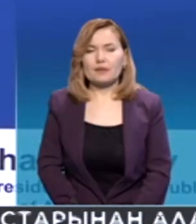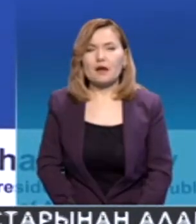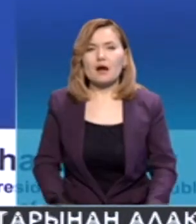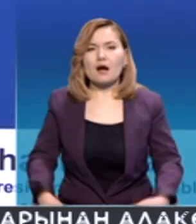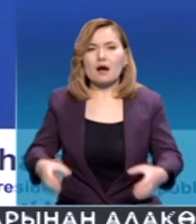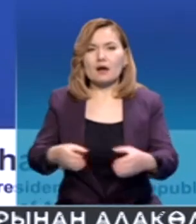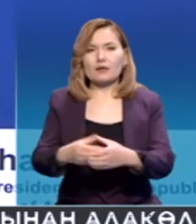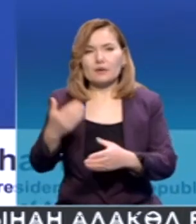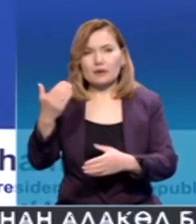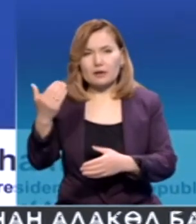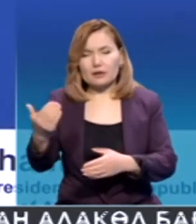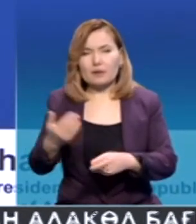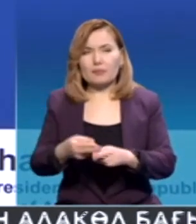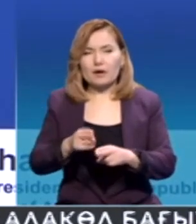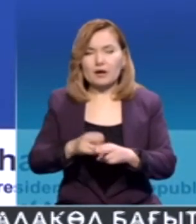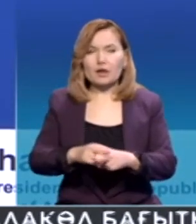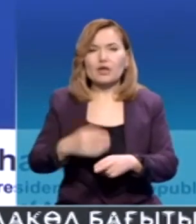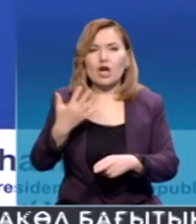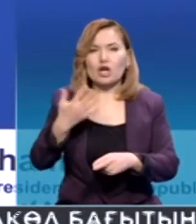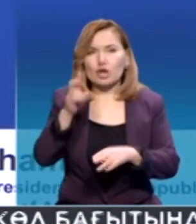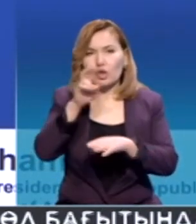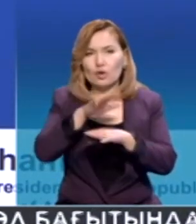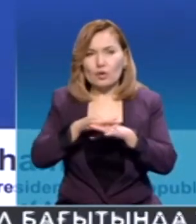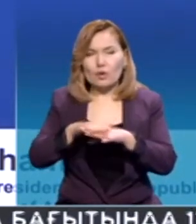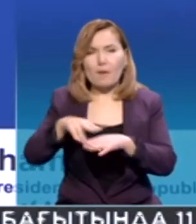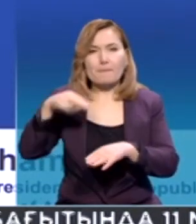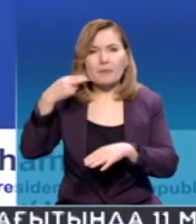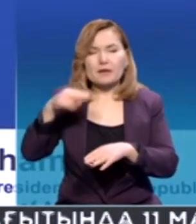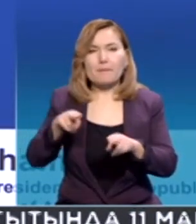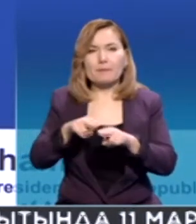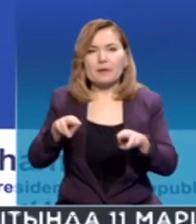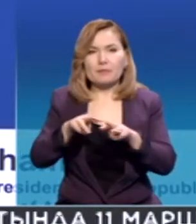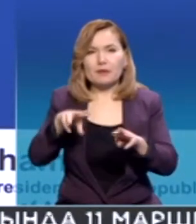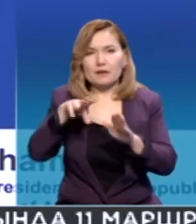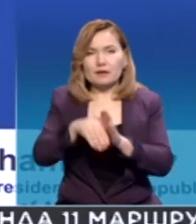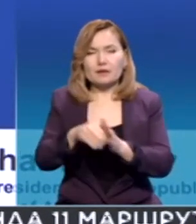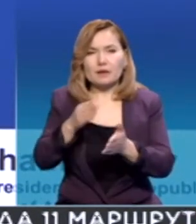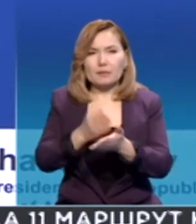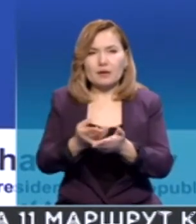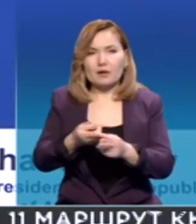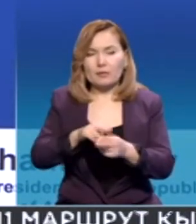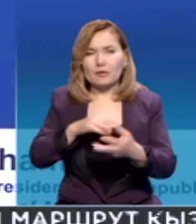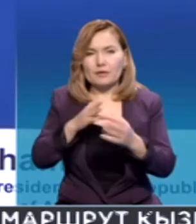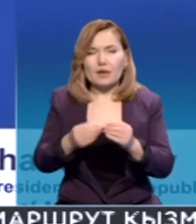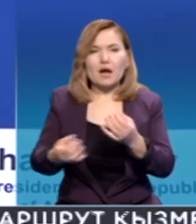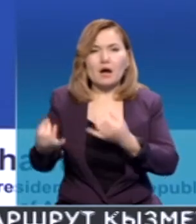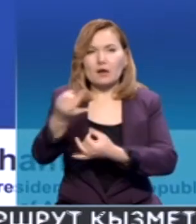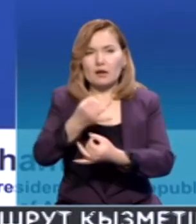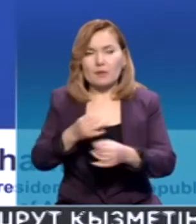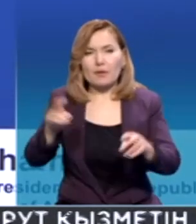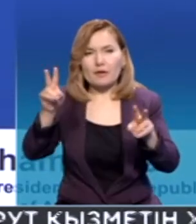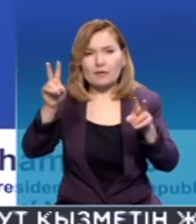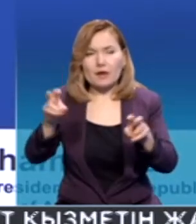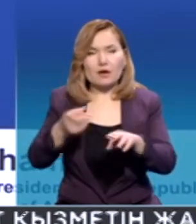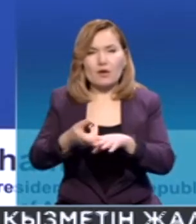Делегаттардың ішінде қазіргі және бұрынғы 50 президент пен премьер-министр бар. Енді өздеріңіз елестетіп көріңіздер. Талқыланатын